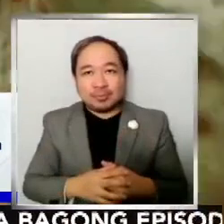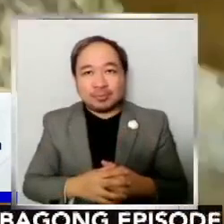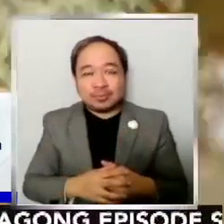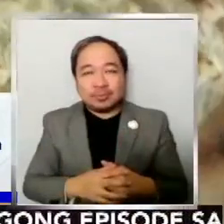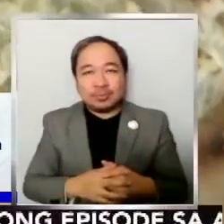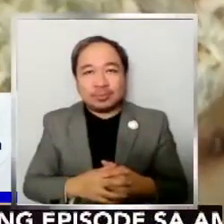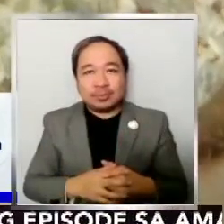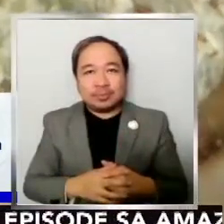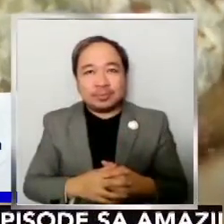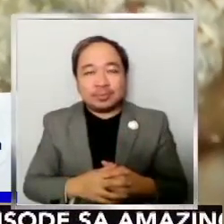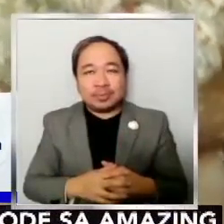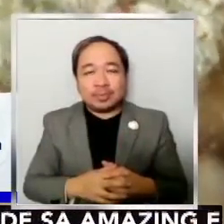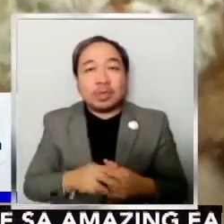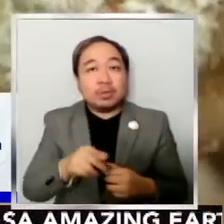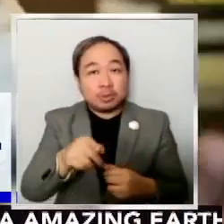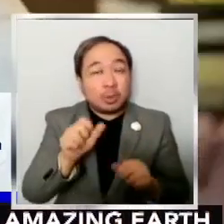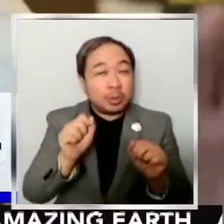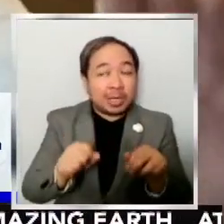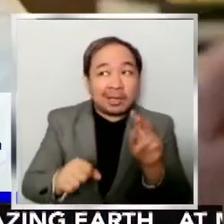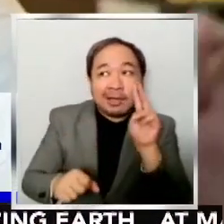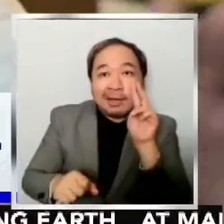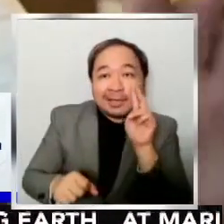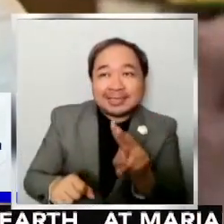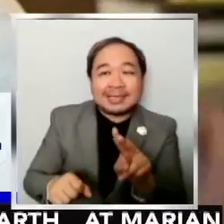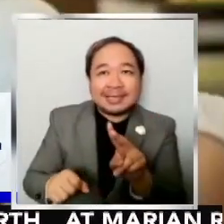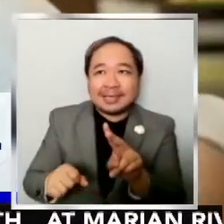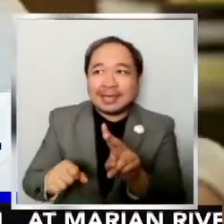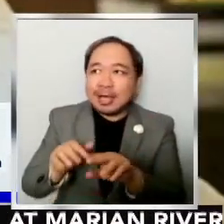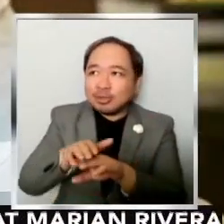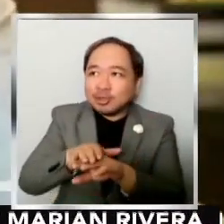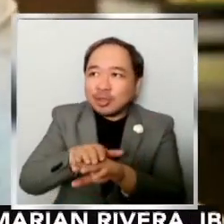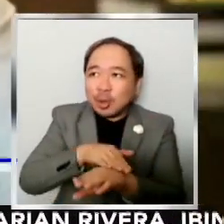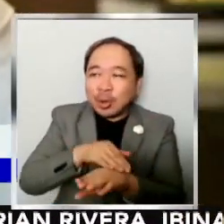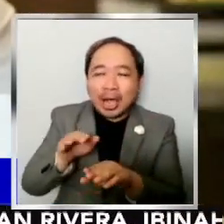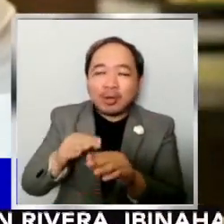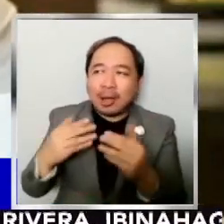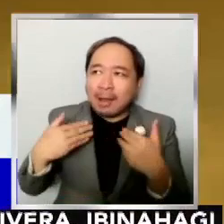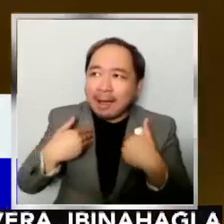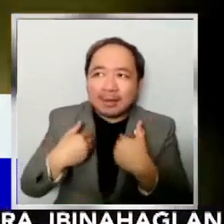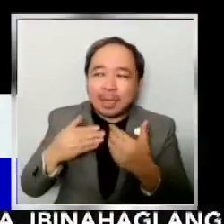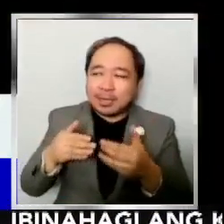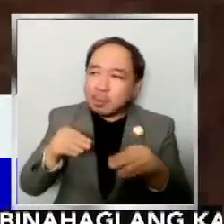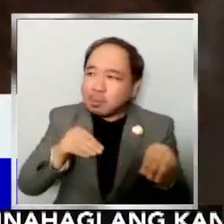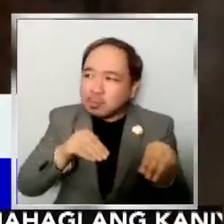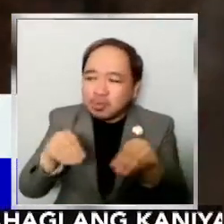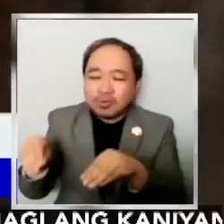Kung kitang-kita nyo talaga yung slow-mo shots ng mga hayop, nako, parang totoo.